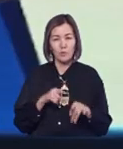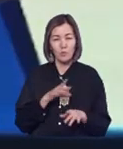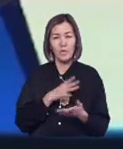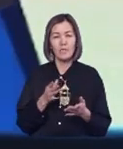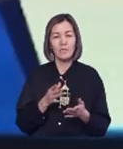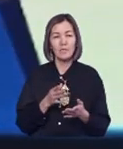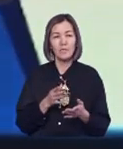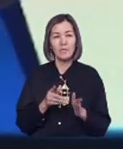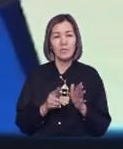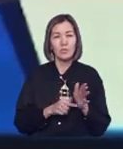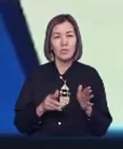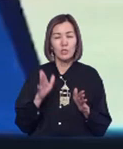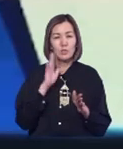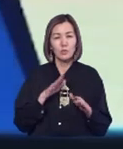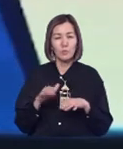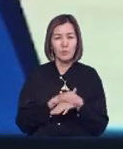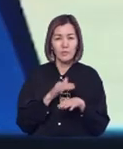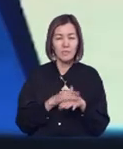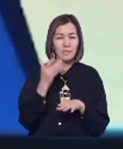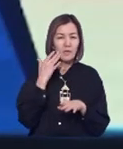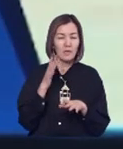Әйтеуір сен баптаған сәйгүліктер,